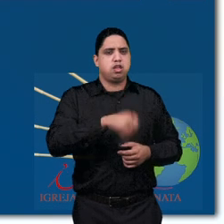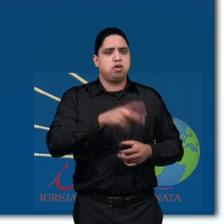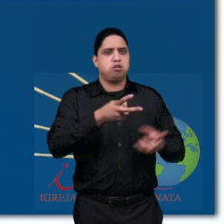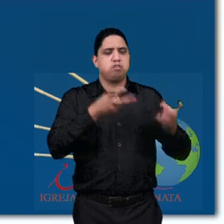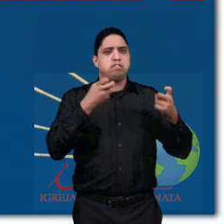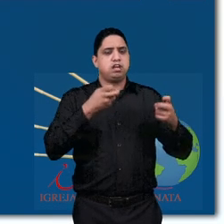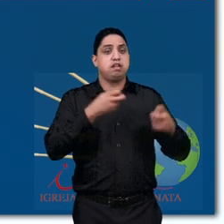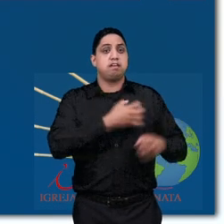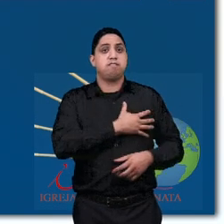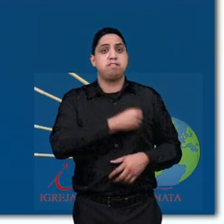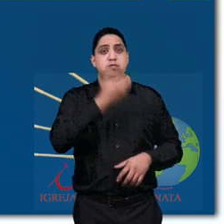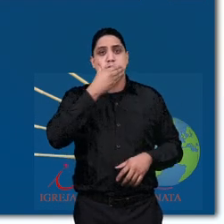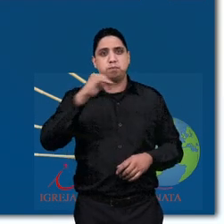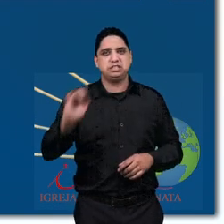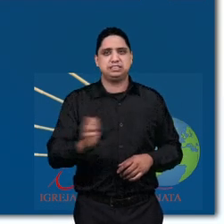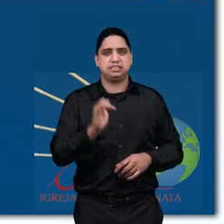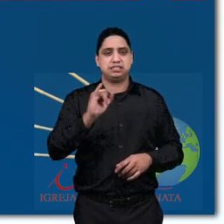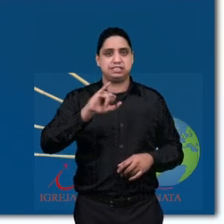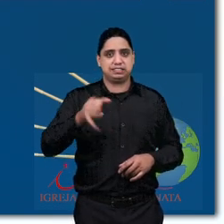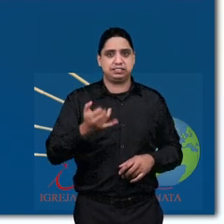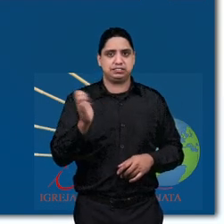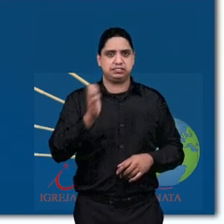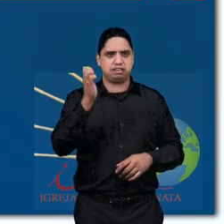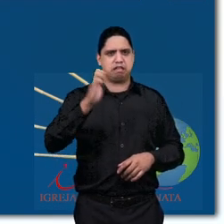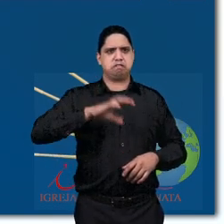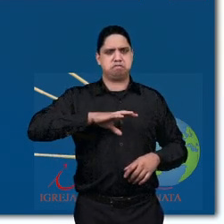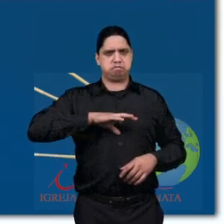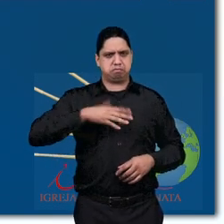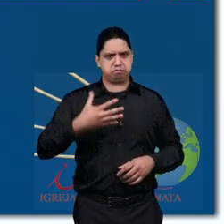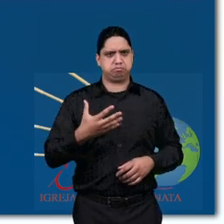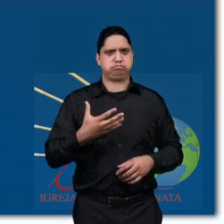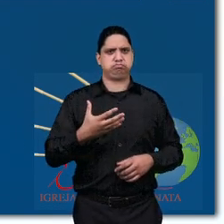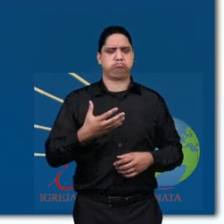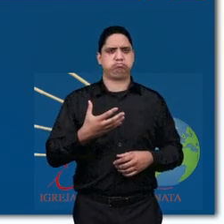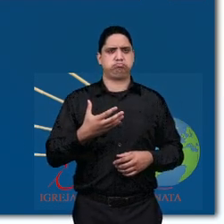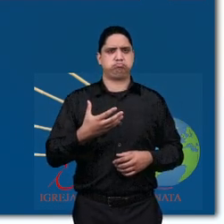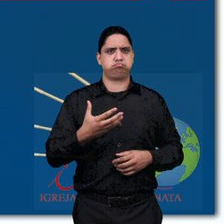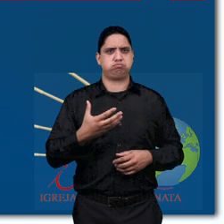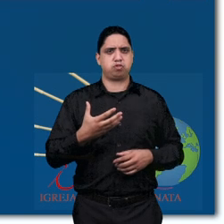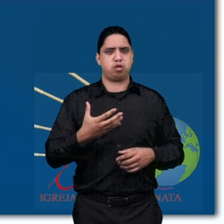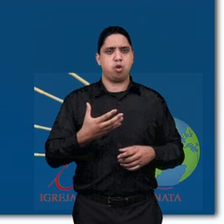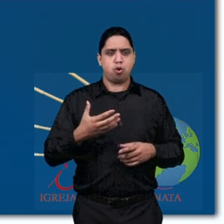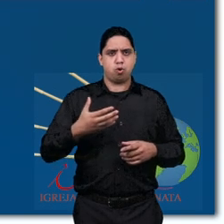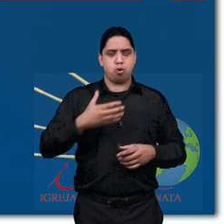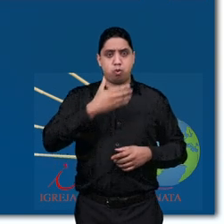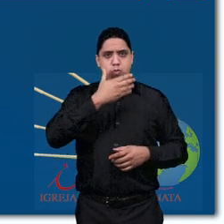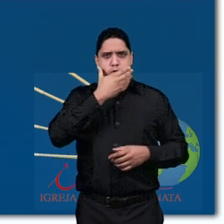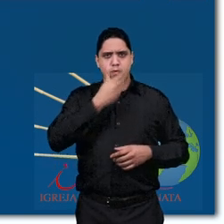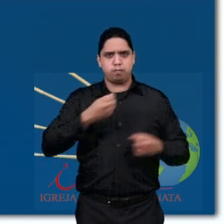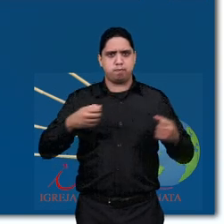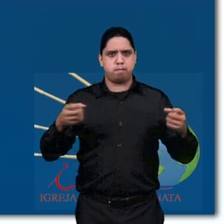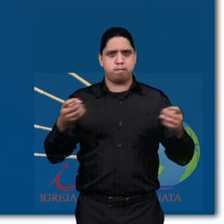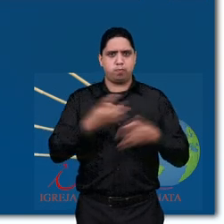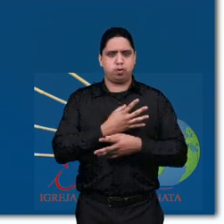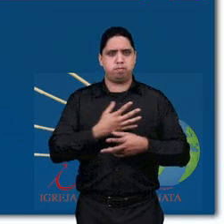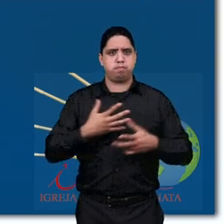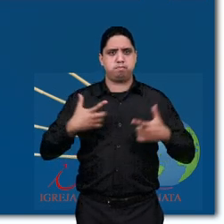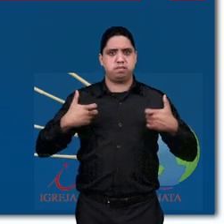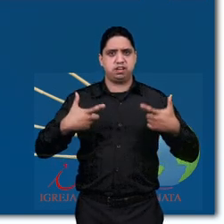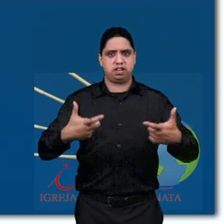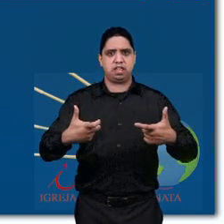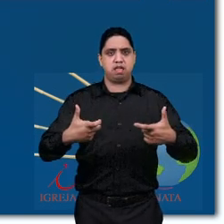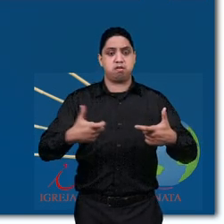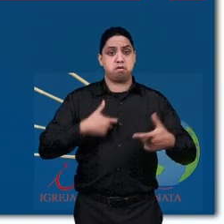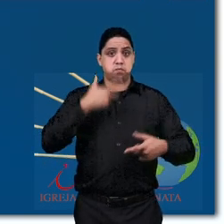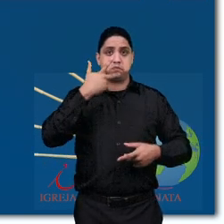d'Ésaïe. Il est vaillant et très courageux, et un homme de guerre, et très précis dans ses mots,